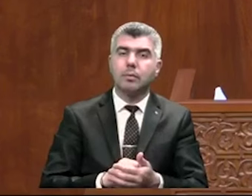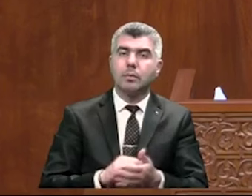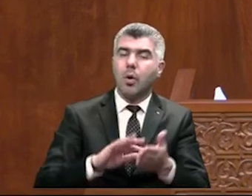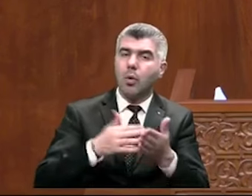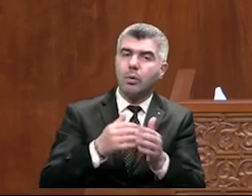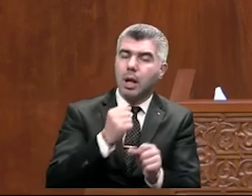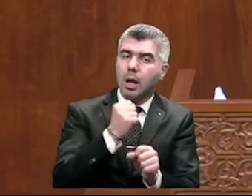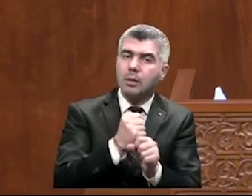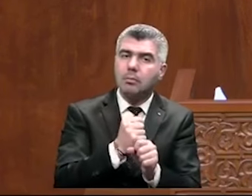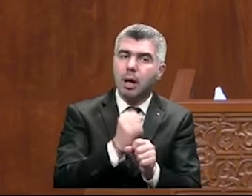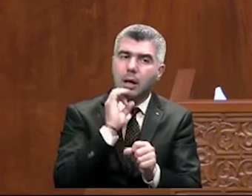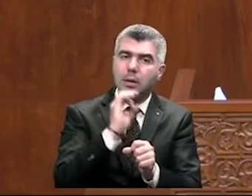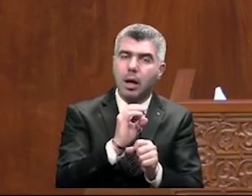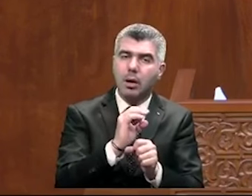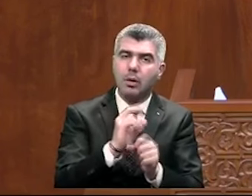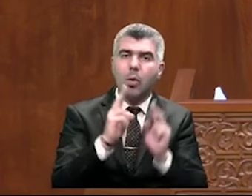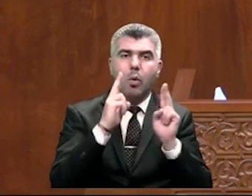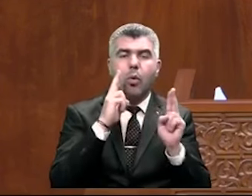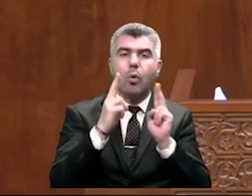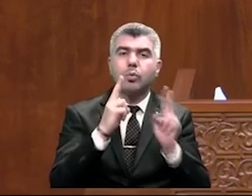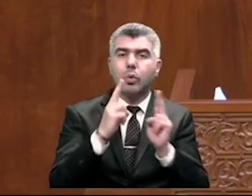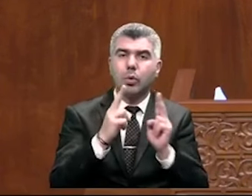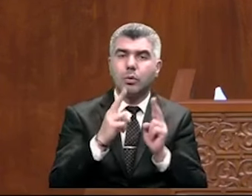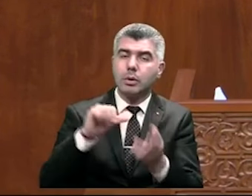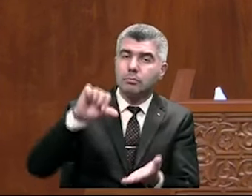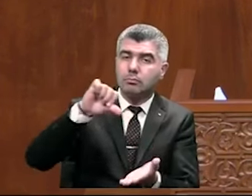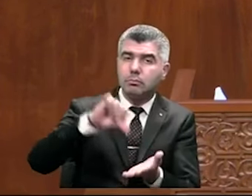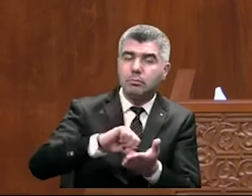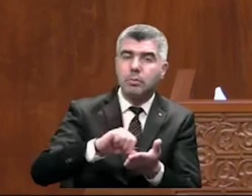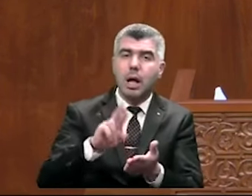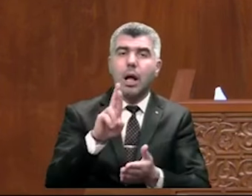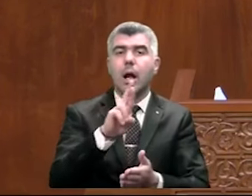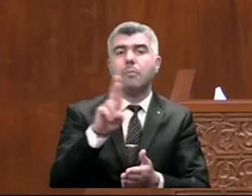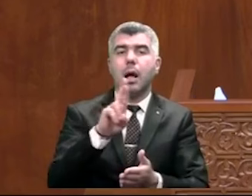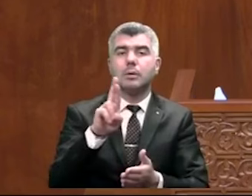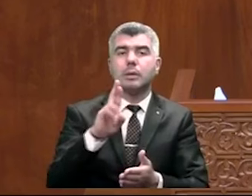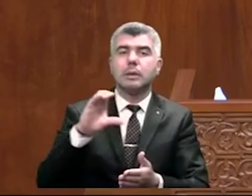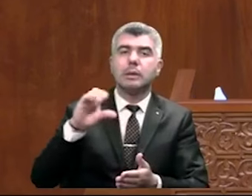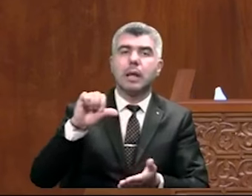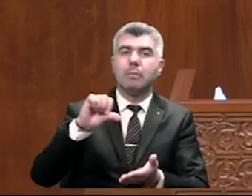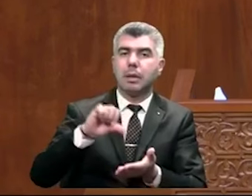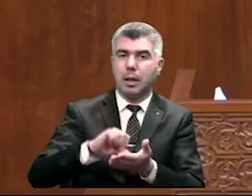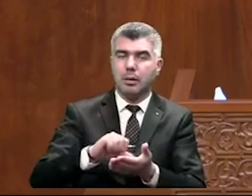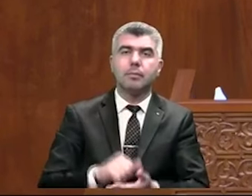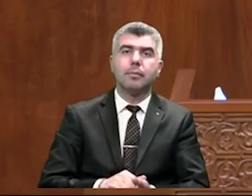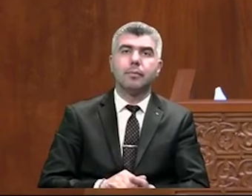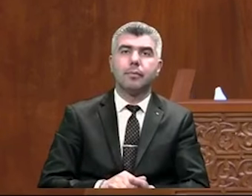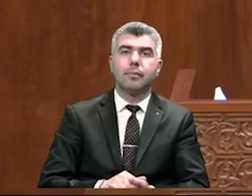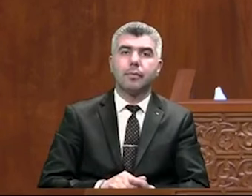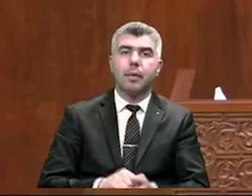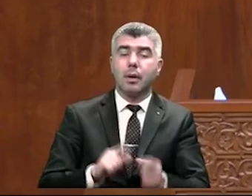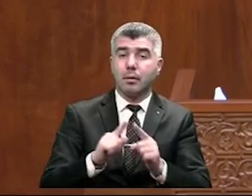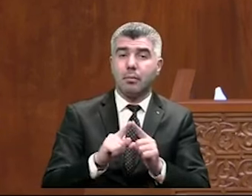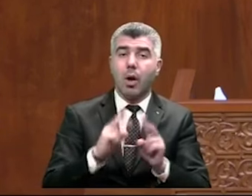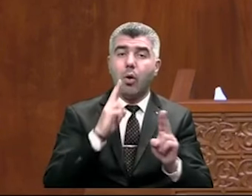العمل في هذا المجال وهو طريق السيار القاريه ما بين الرباط والدار البيضاء هذا طريق السيار القاريه